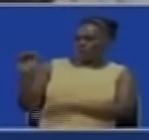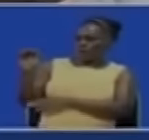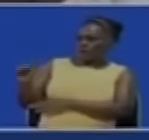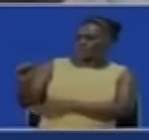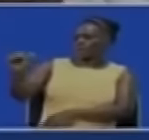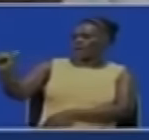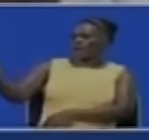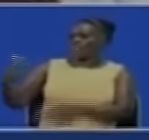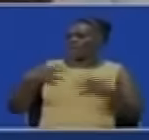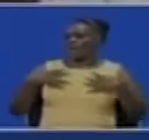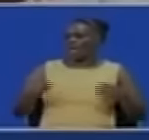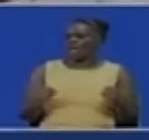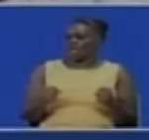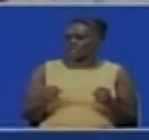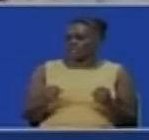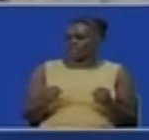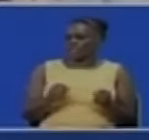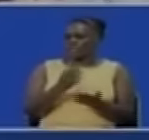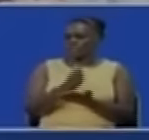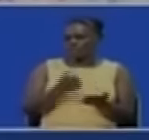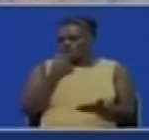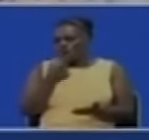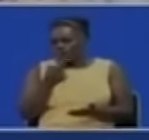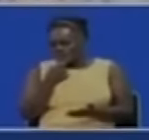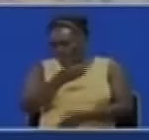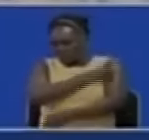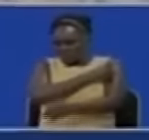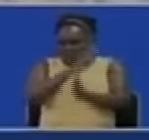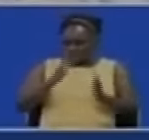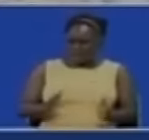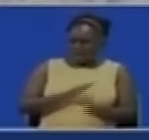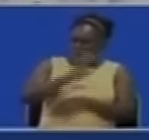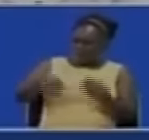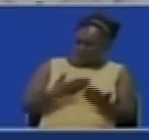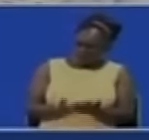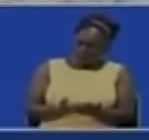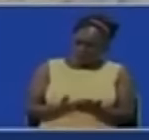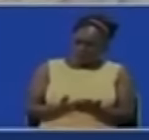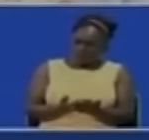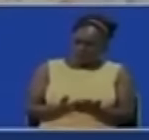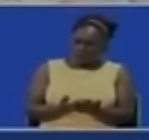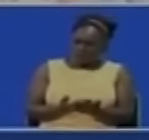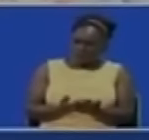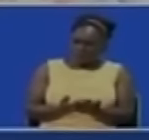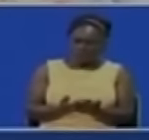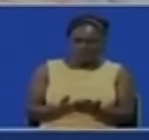wenzetu in the maybe the doctors, the pharmacists and the rest of us to